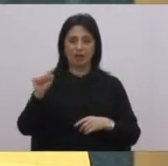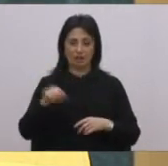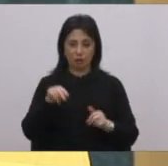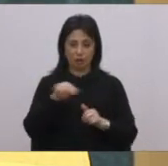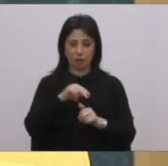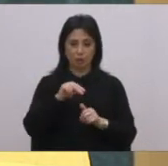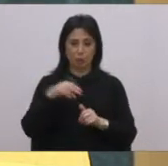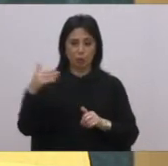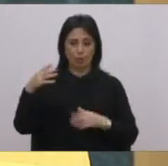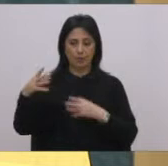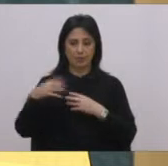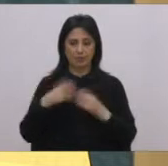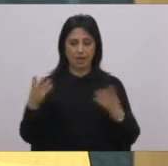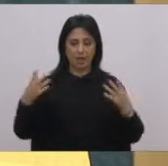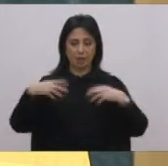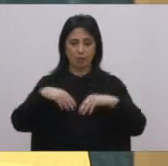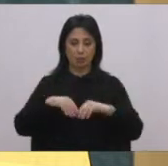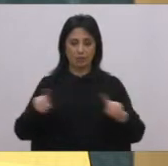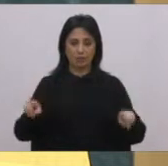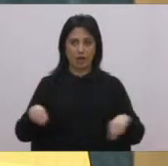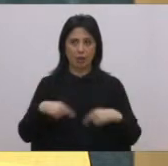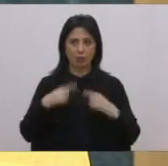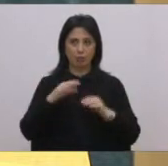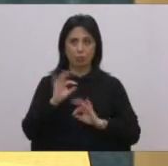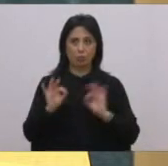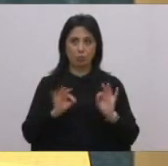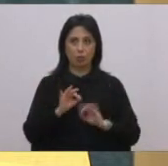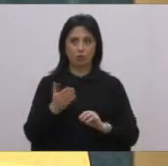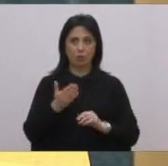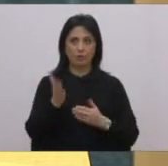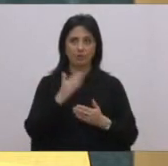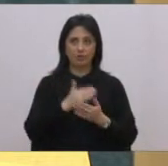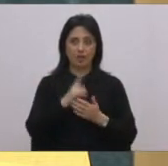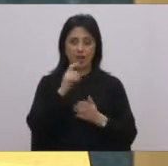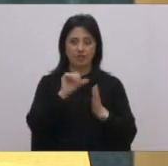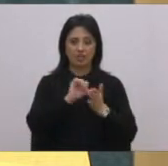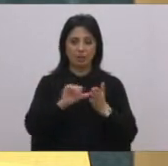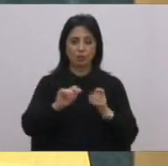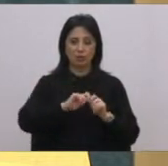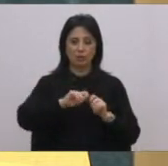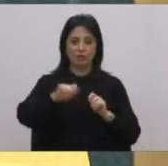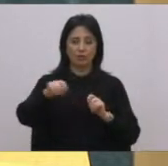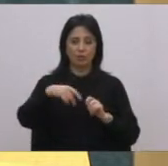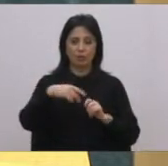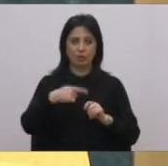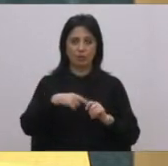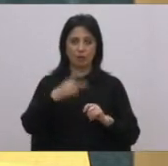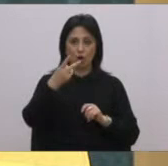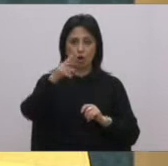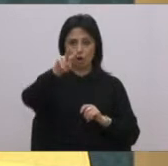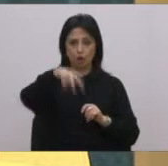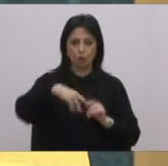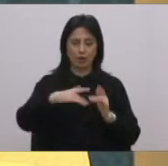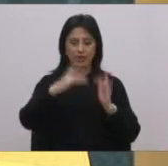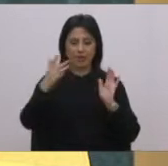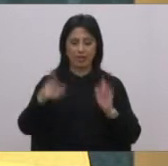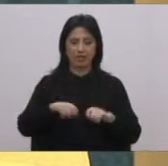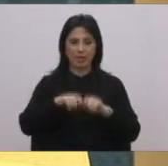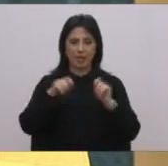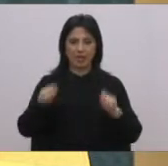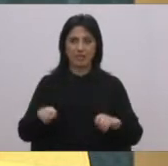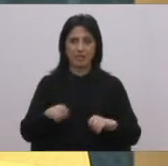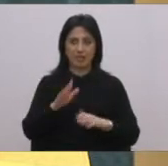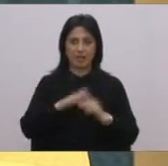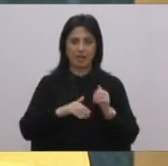სომხურ ხალხთან ერთად ერთობლივად განხორციელებული პროექტი, რომლის შედეგადაც 160-მეტრიანი უძოლიანი ახალი ხიდი გაიხსნა, რომელიც, რა თქმა